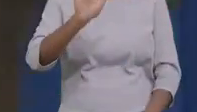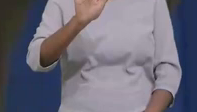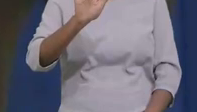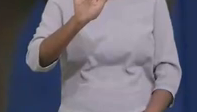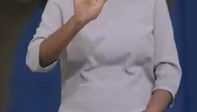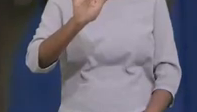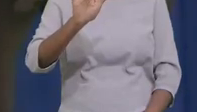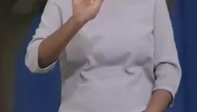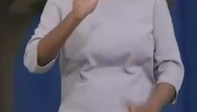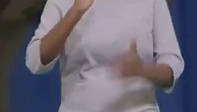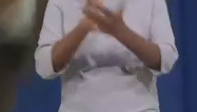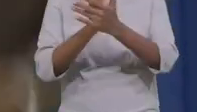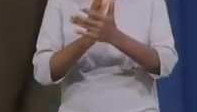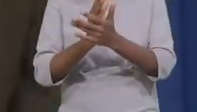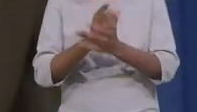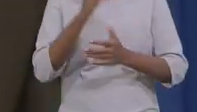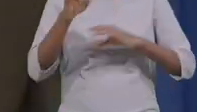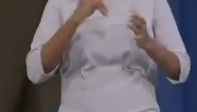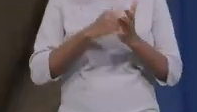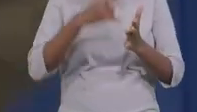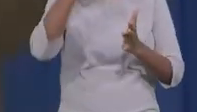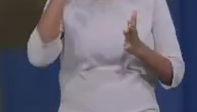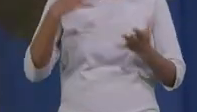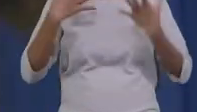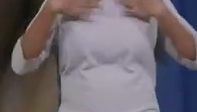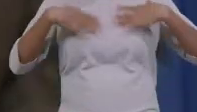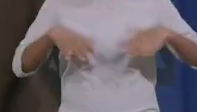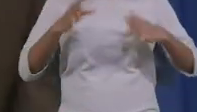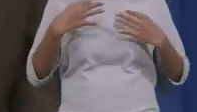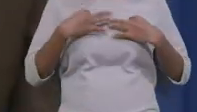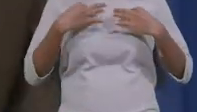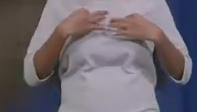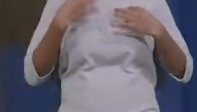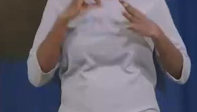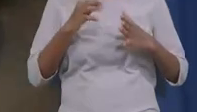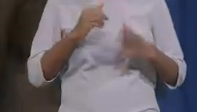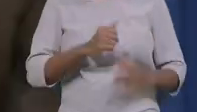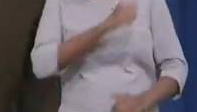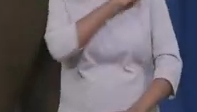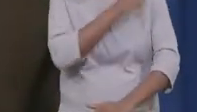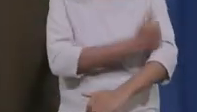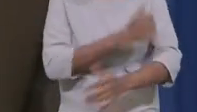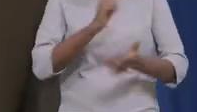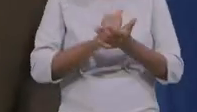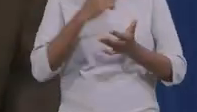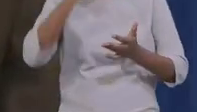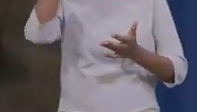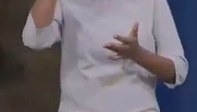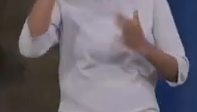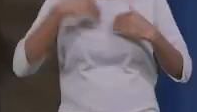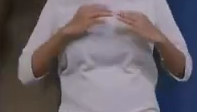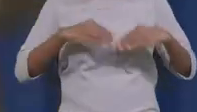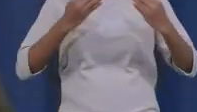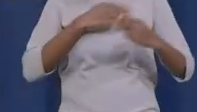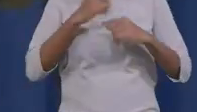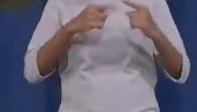fait parce qu'il porte l'uniforme d'autorité que le gouvernement lui a donné. Et quand il